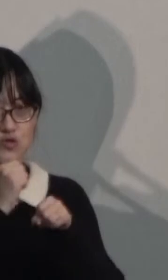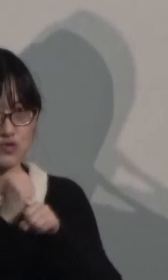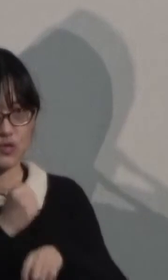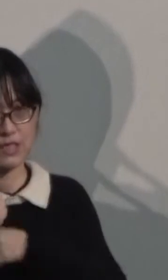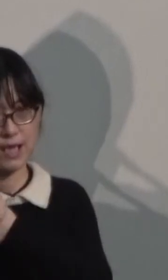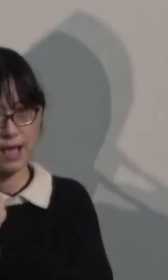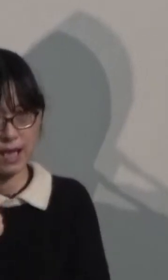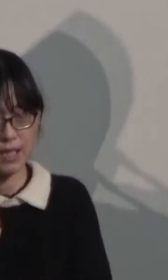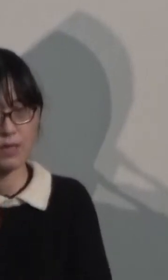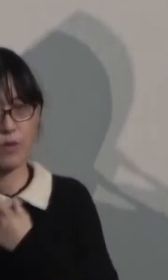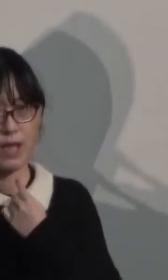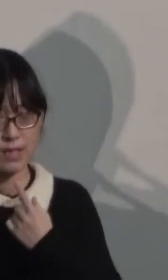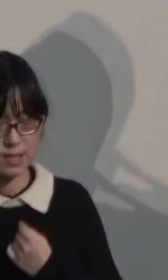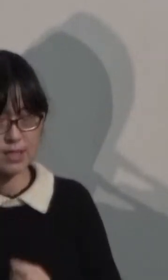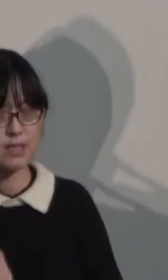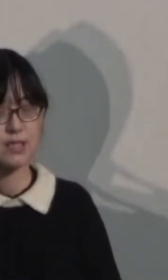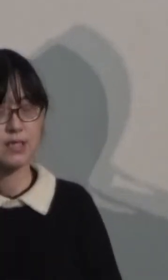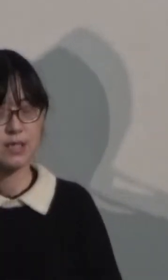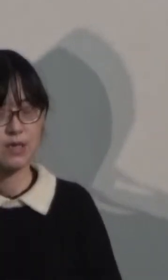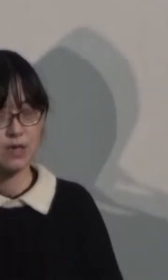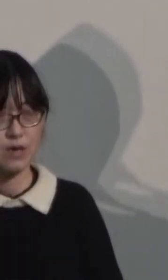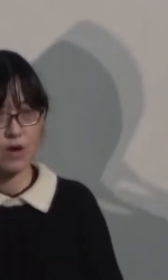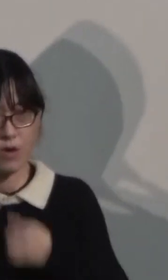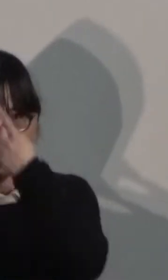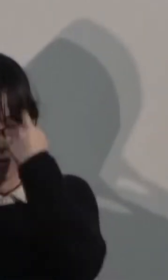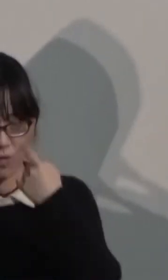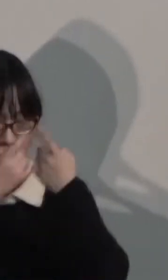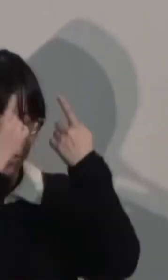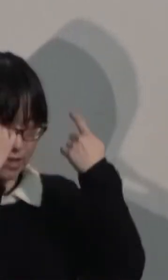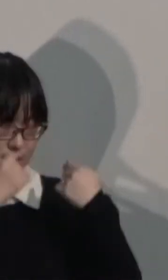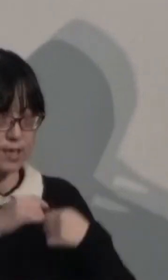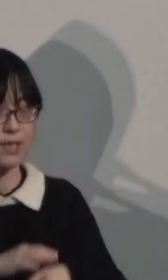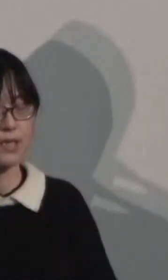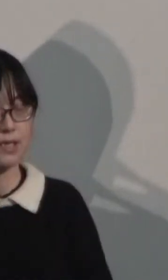留めながら、皆さん一人一人に